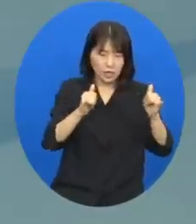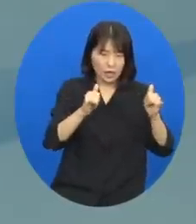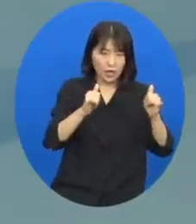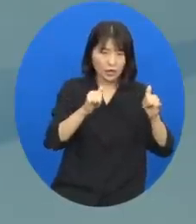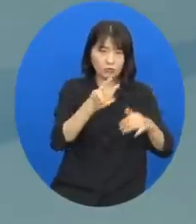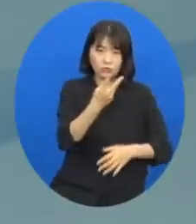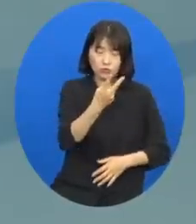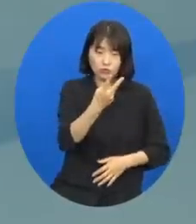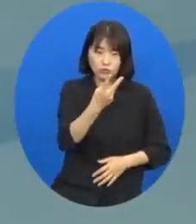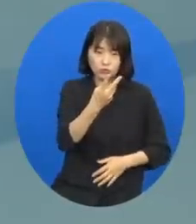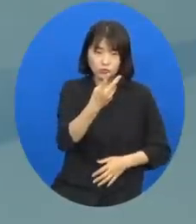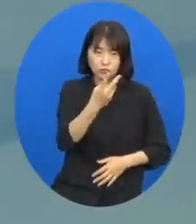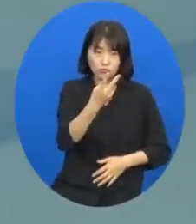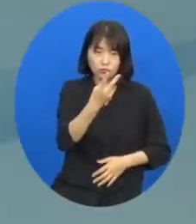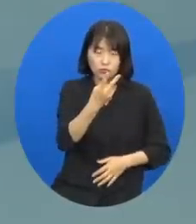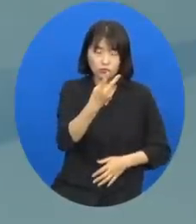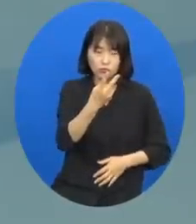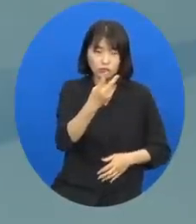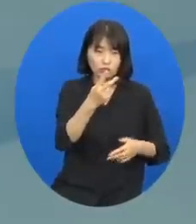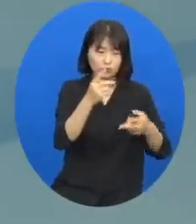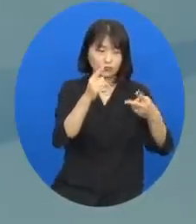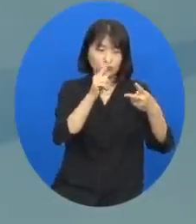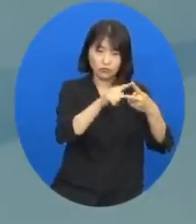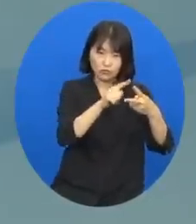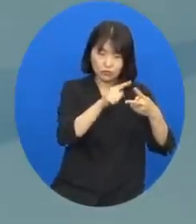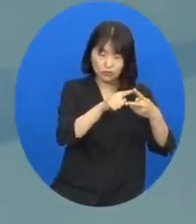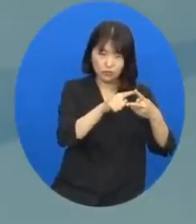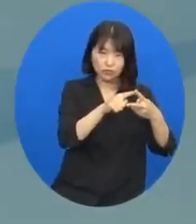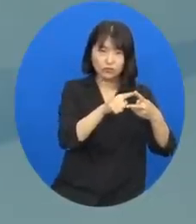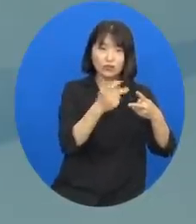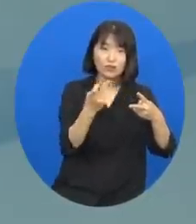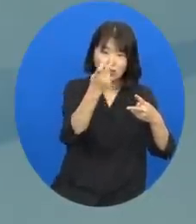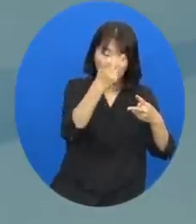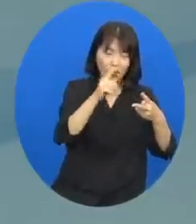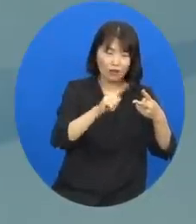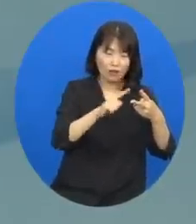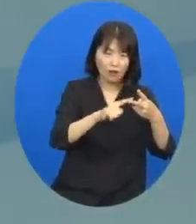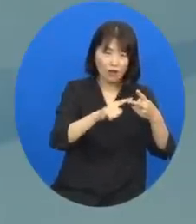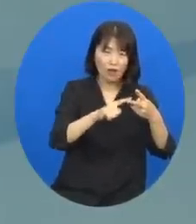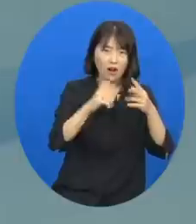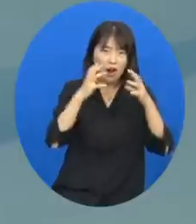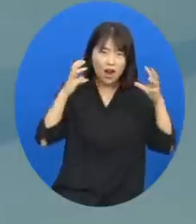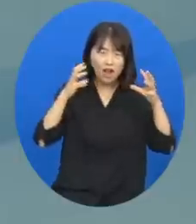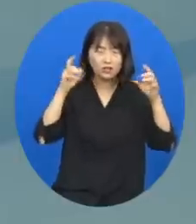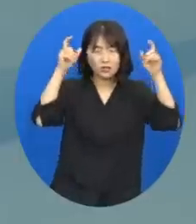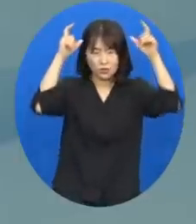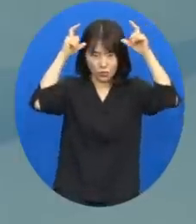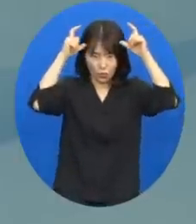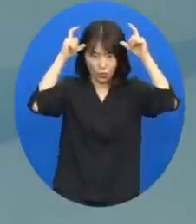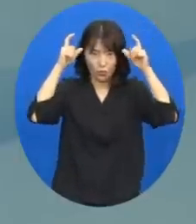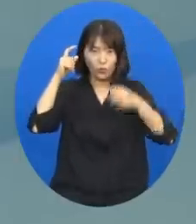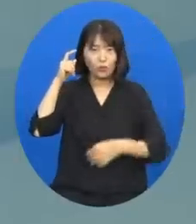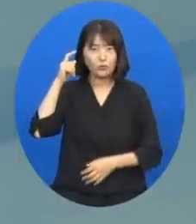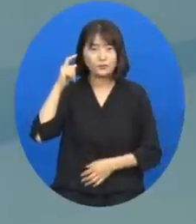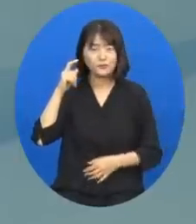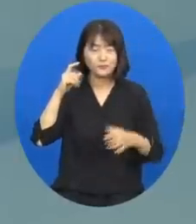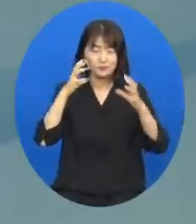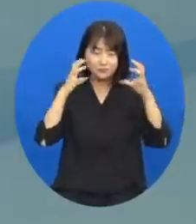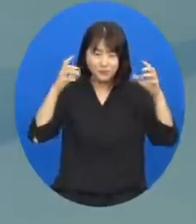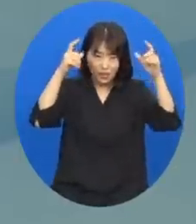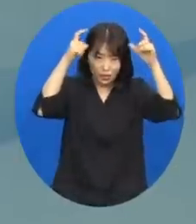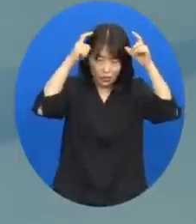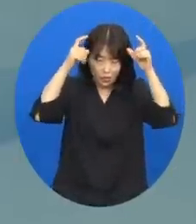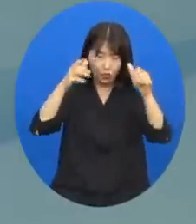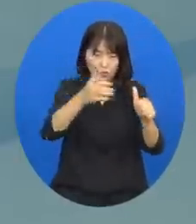그 집의 살찐 소 였읍니다 네 아버지가 살 층수를 잡아다가 평생을 2 둘째 아들을 먹이라고 했기